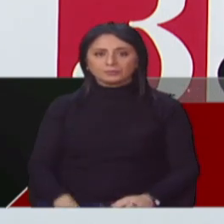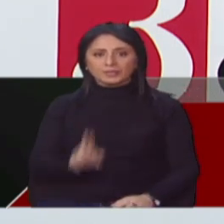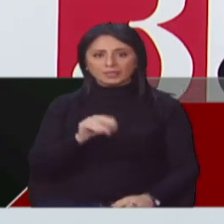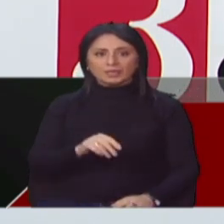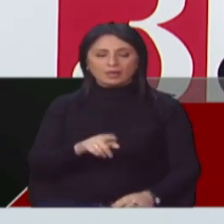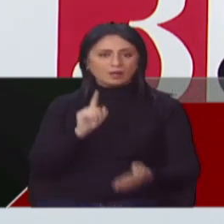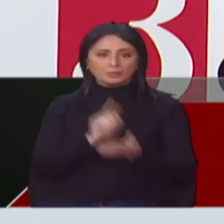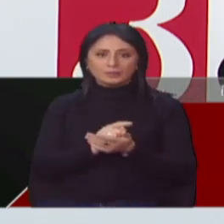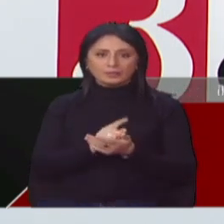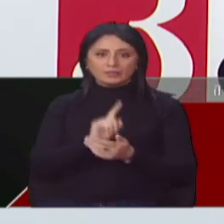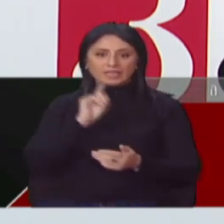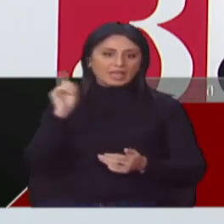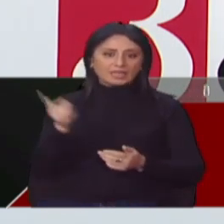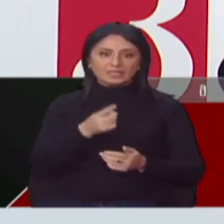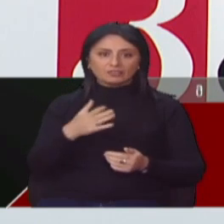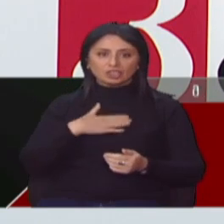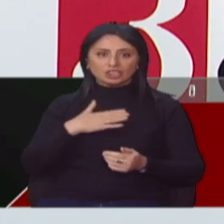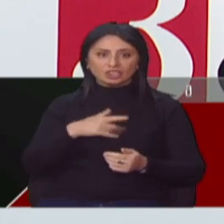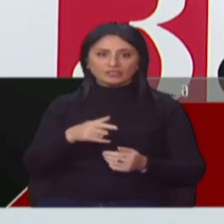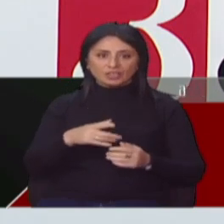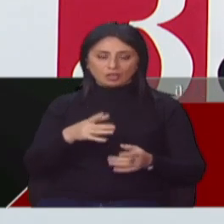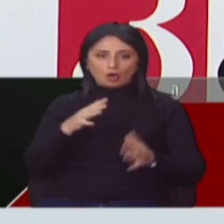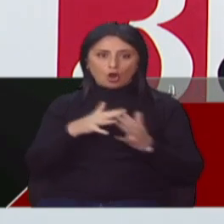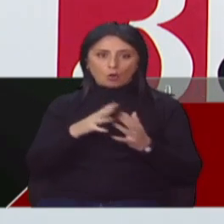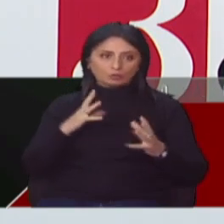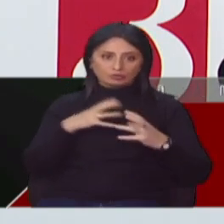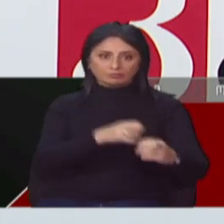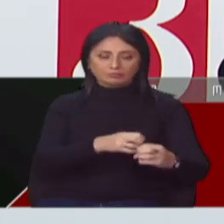და გარდაუვალია უახლოეს ერთ წელიწადში ჩვენი ომში ჩაბმა.